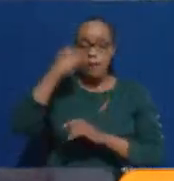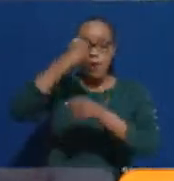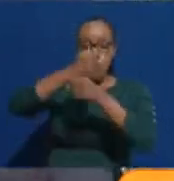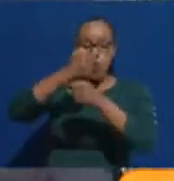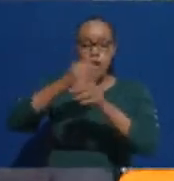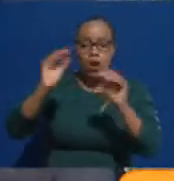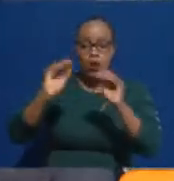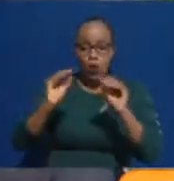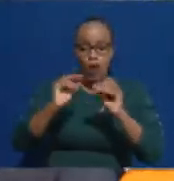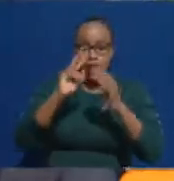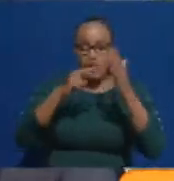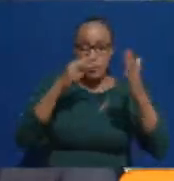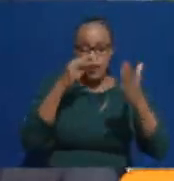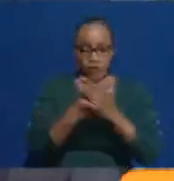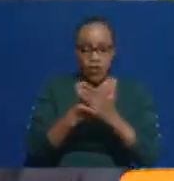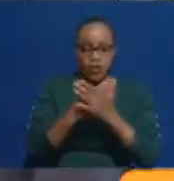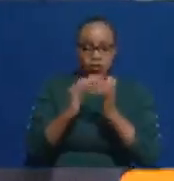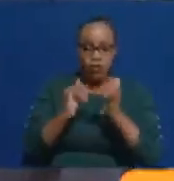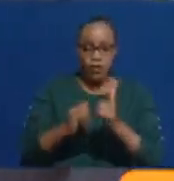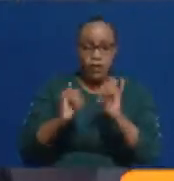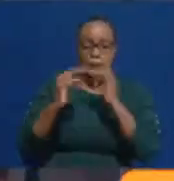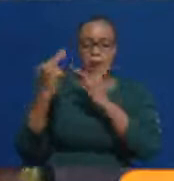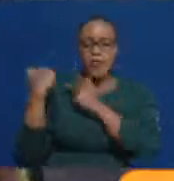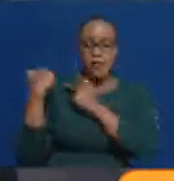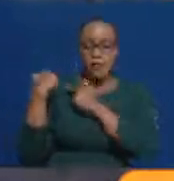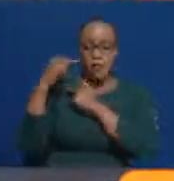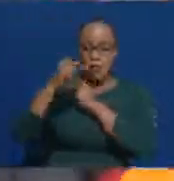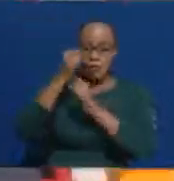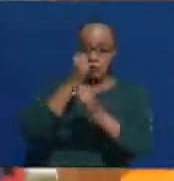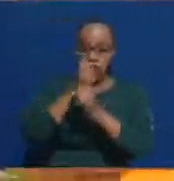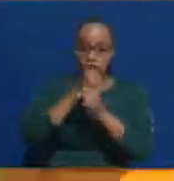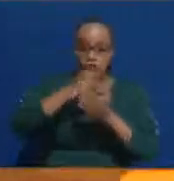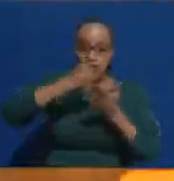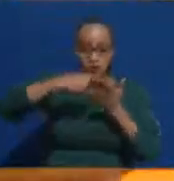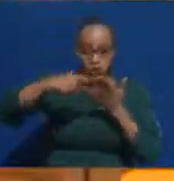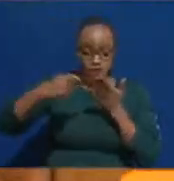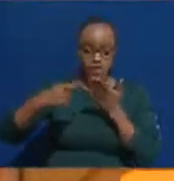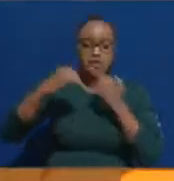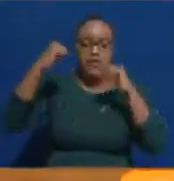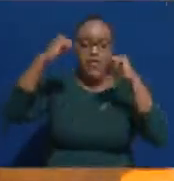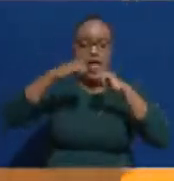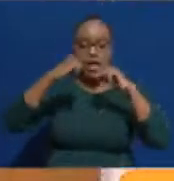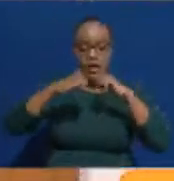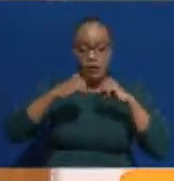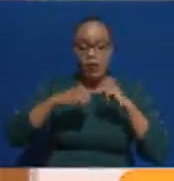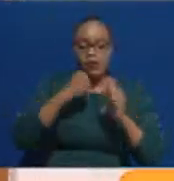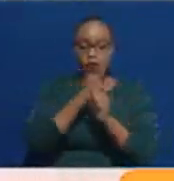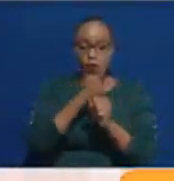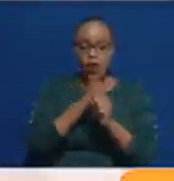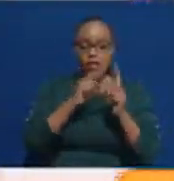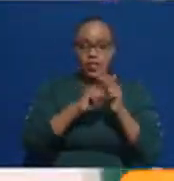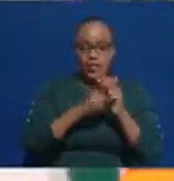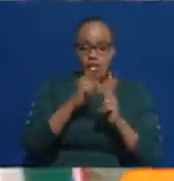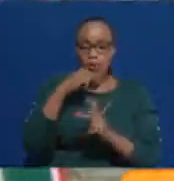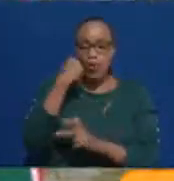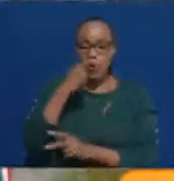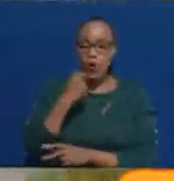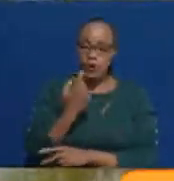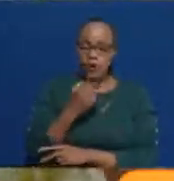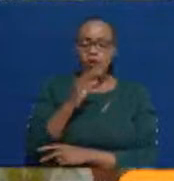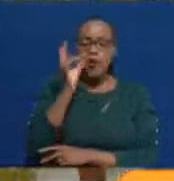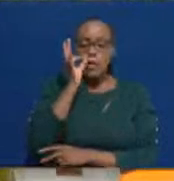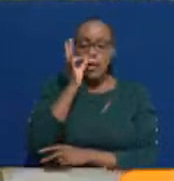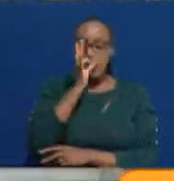na kushindwa kutimiza wajibu wao. Shughuli hii ya kutia saini mikataba ya utendakazi ilianzishwa na Rais mstaafu